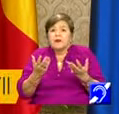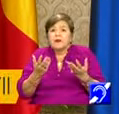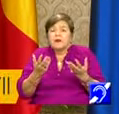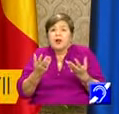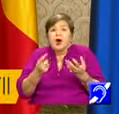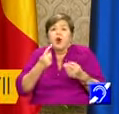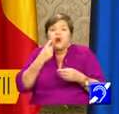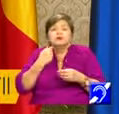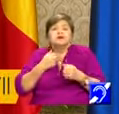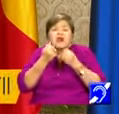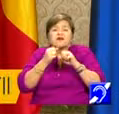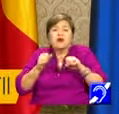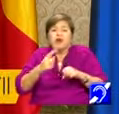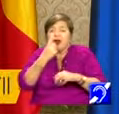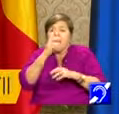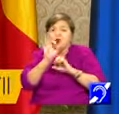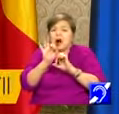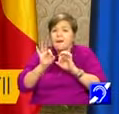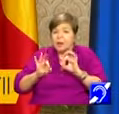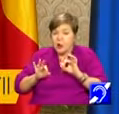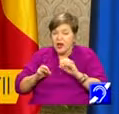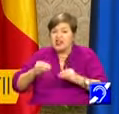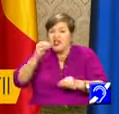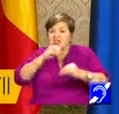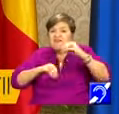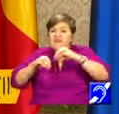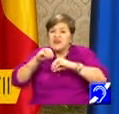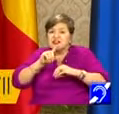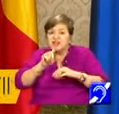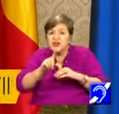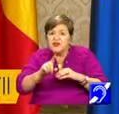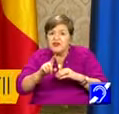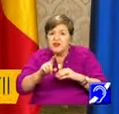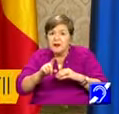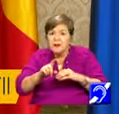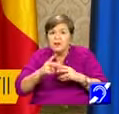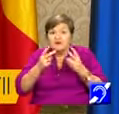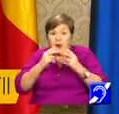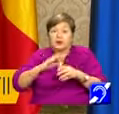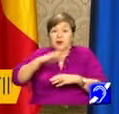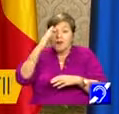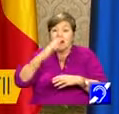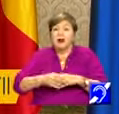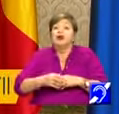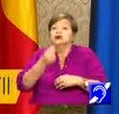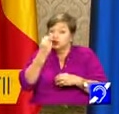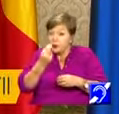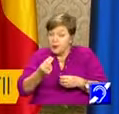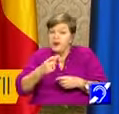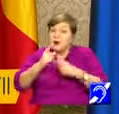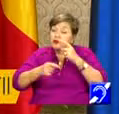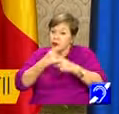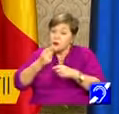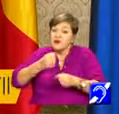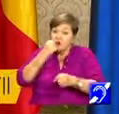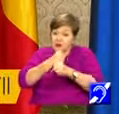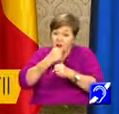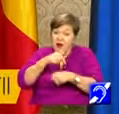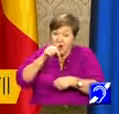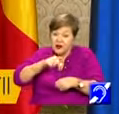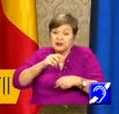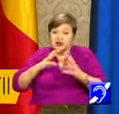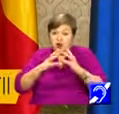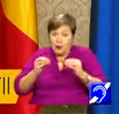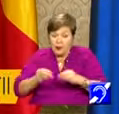derularea unui proiect de investiții solide și foarte bine aplicate în România, precum